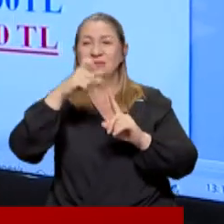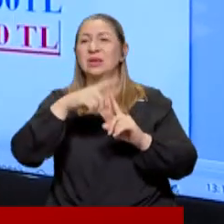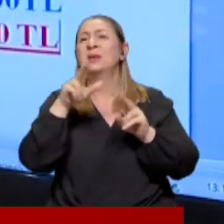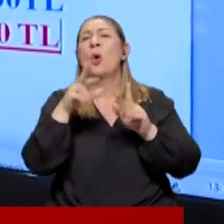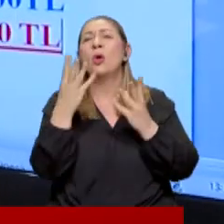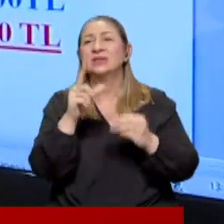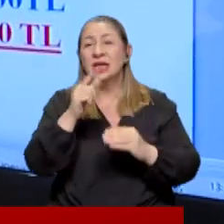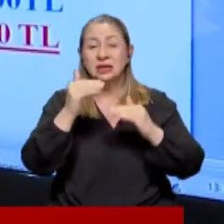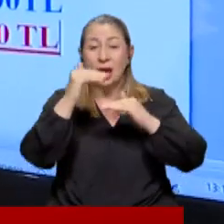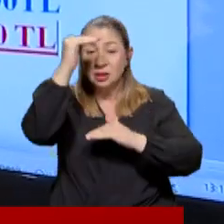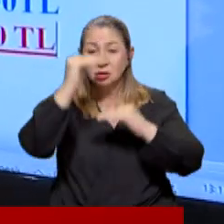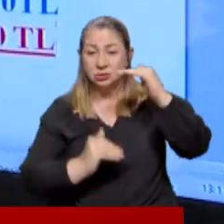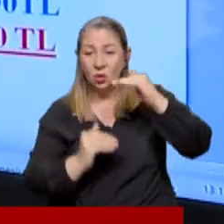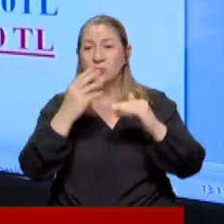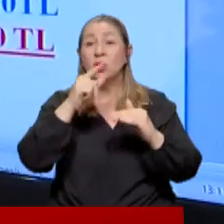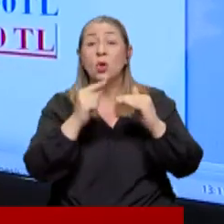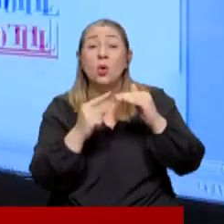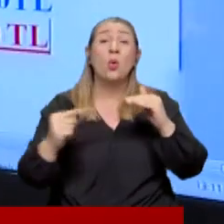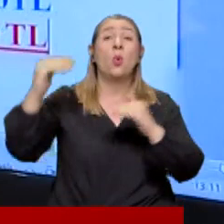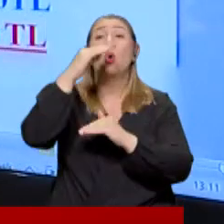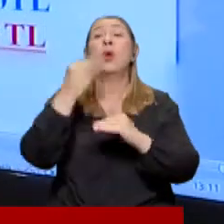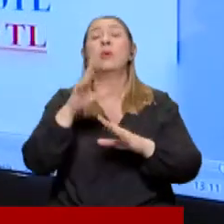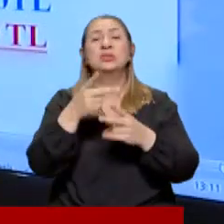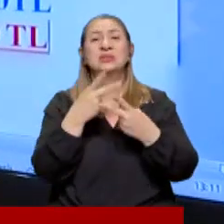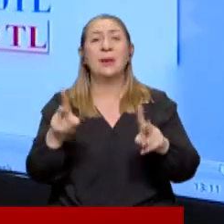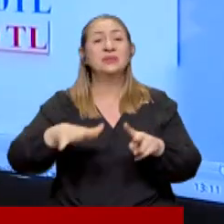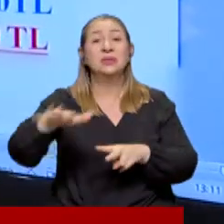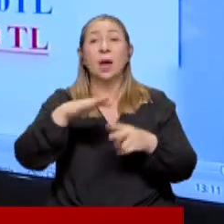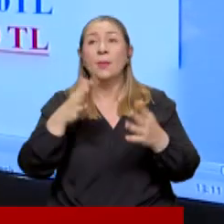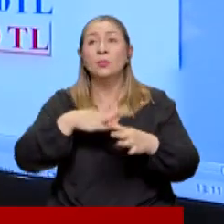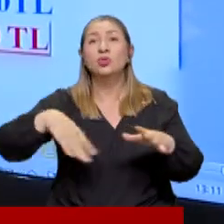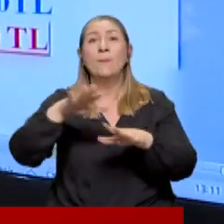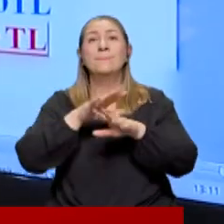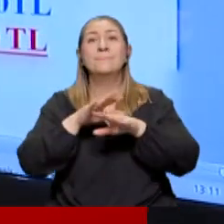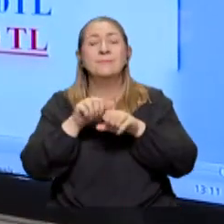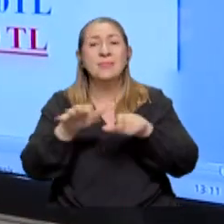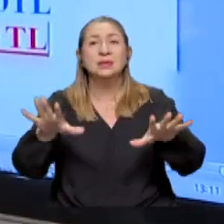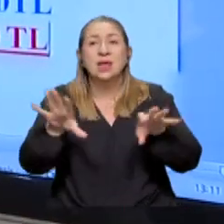sınırı olmalı belli bir tavan fiyatı olmalı onun üzerine çıkılmamalı serbest piyasa Ama bu sefer Bütün piyasa etkileniyor